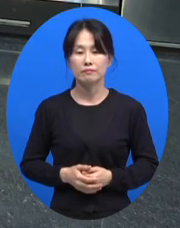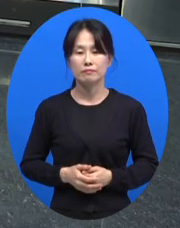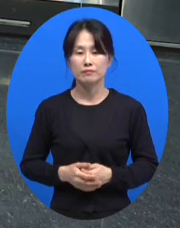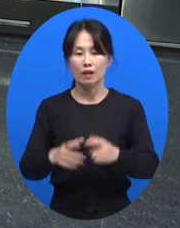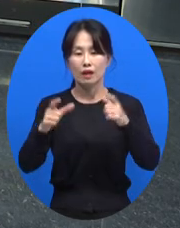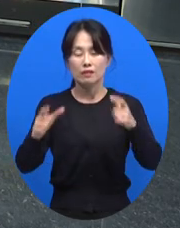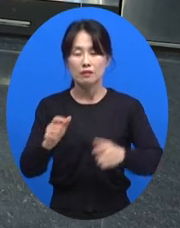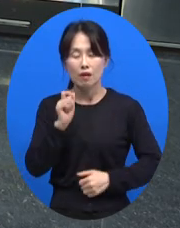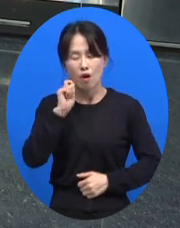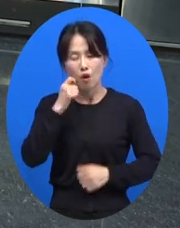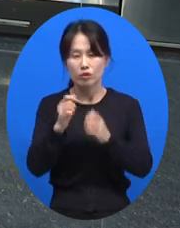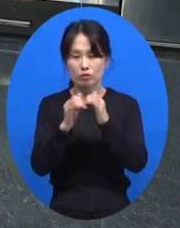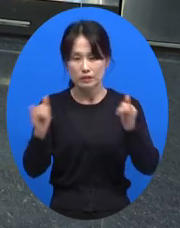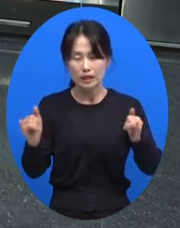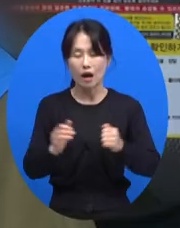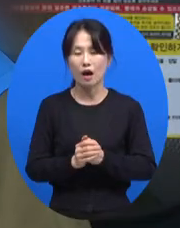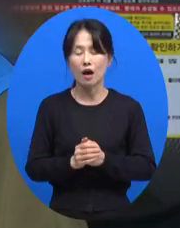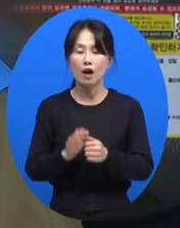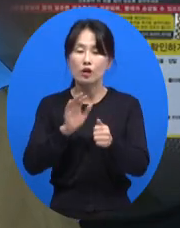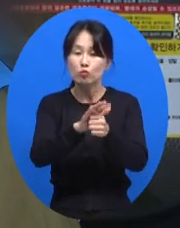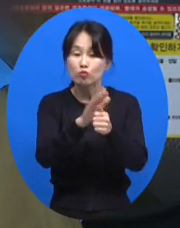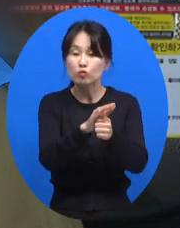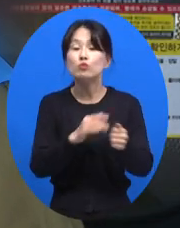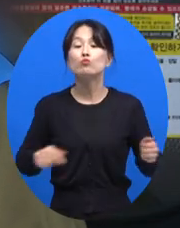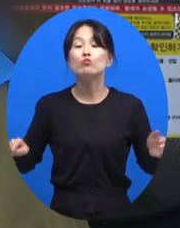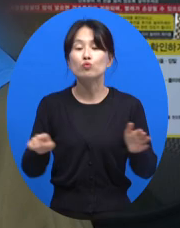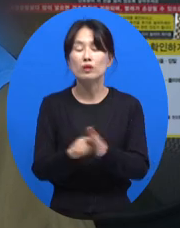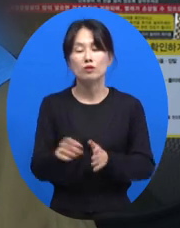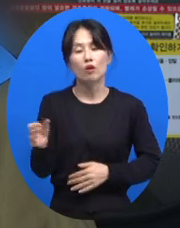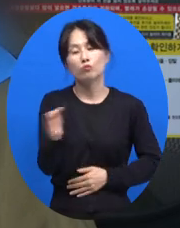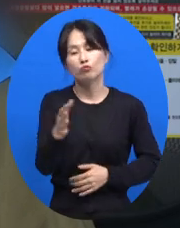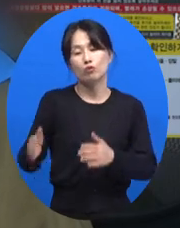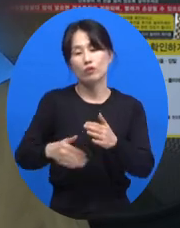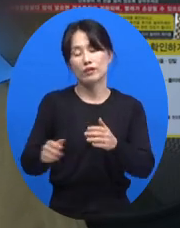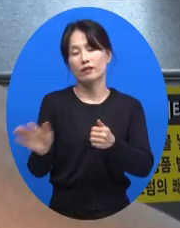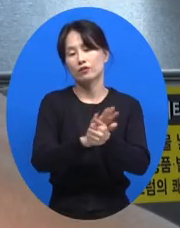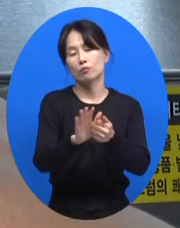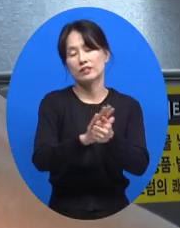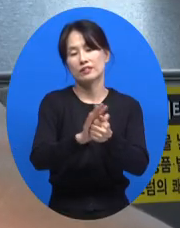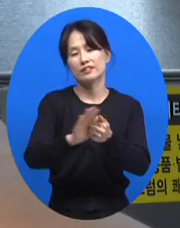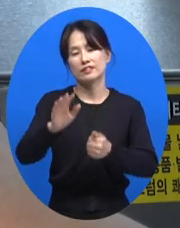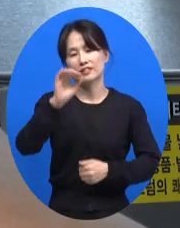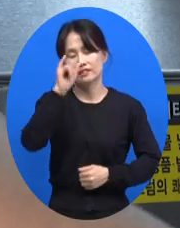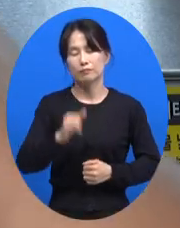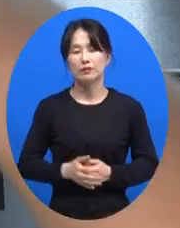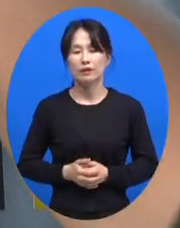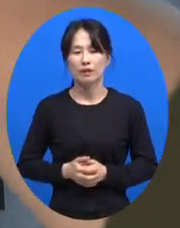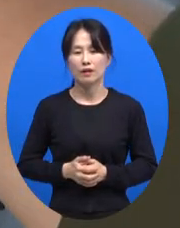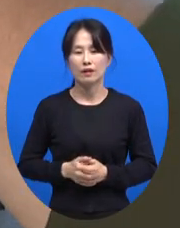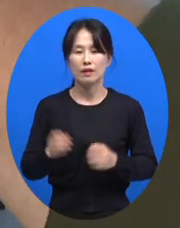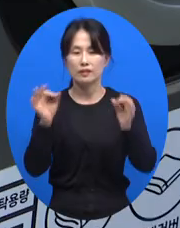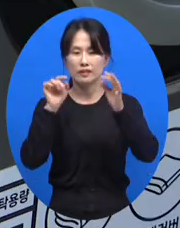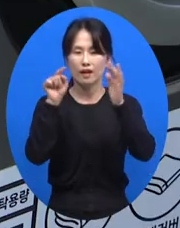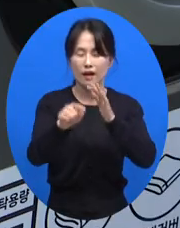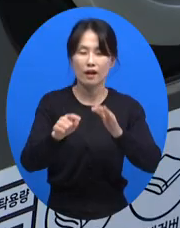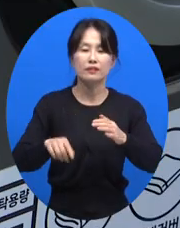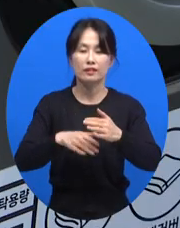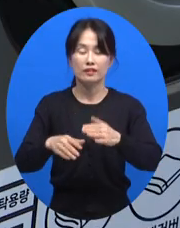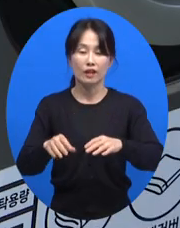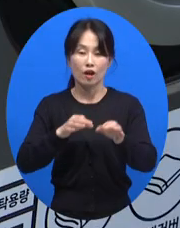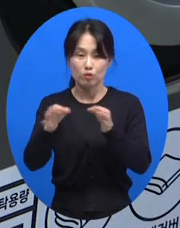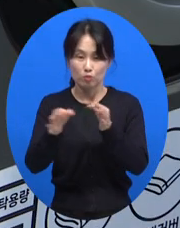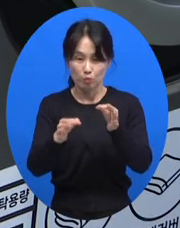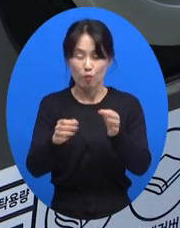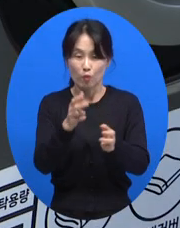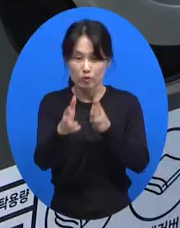경기도는 지역 취약계층의 취창업 자활을 도우면서 무료 세탁 서비스를 동시에 해보자며 찾아가는 세탁소로